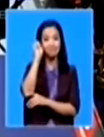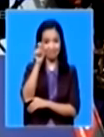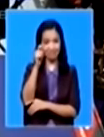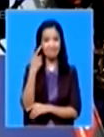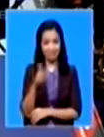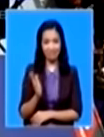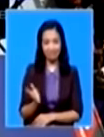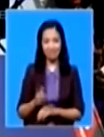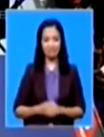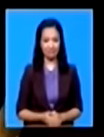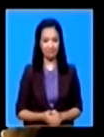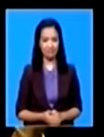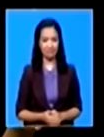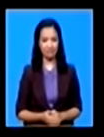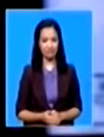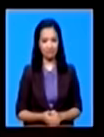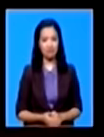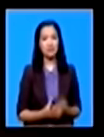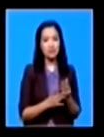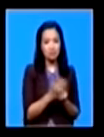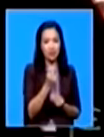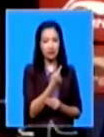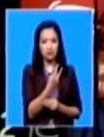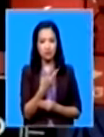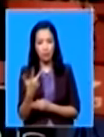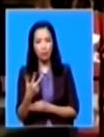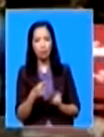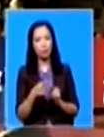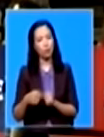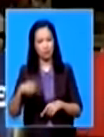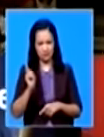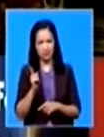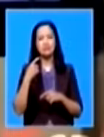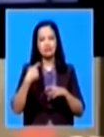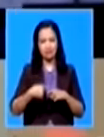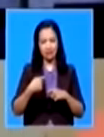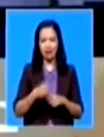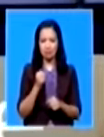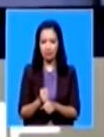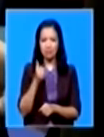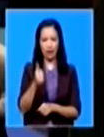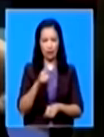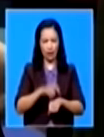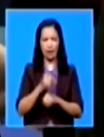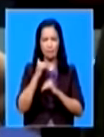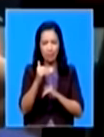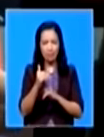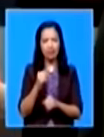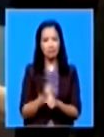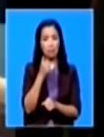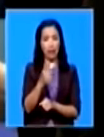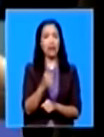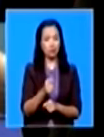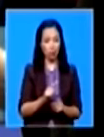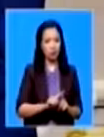ก็ทั้ง3อย่างเนี่ย3อาทิตย์ติดกันเองซึ่งยากที่จะทำได้ในห่วงเวลาจำกัดเวลานี้นะครับ